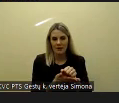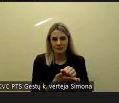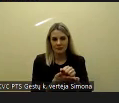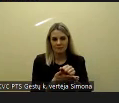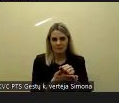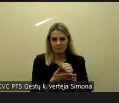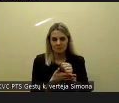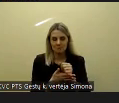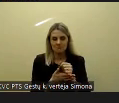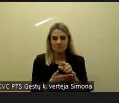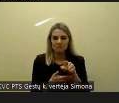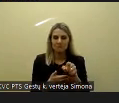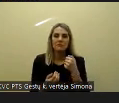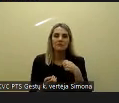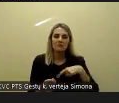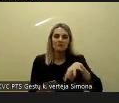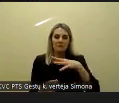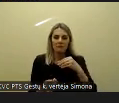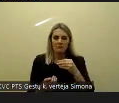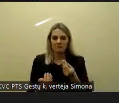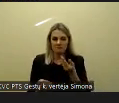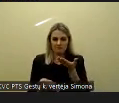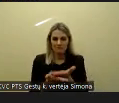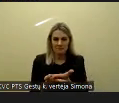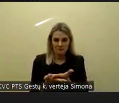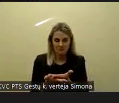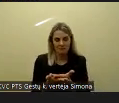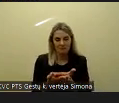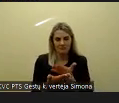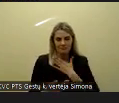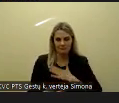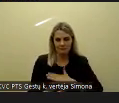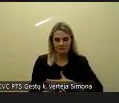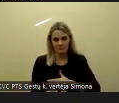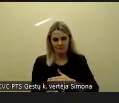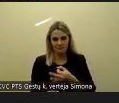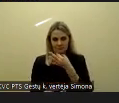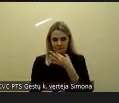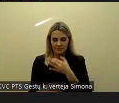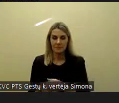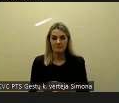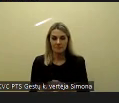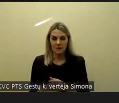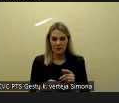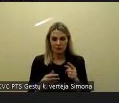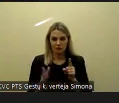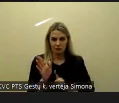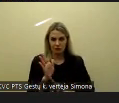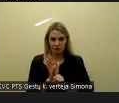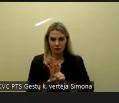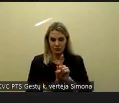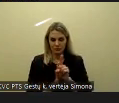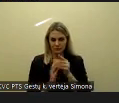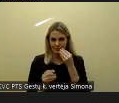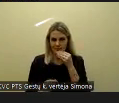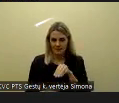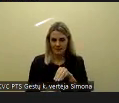jūsų pasiklausyti. Ir puiku, kad jūs suteikėte mums puikų įvadą į mūsų seminarą.